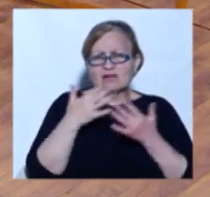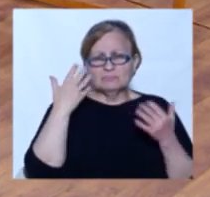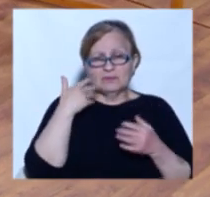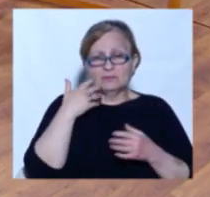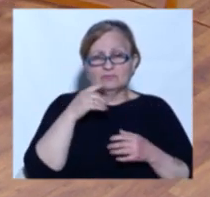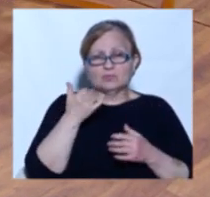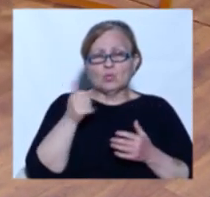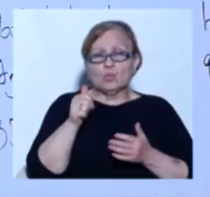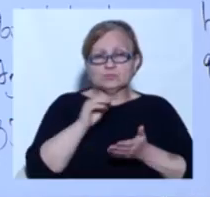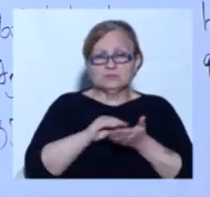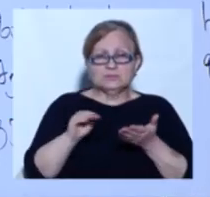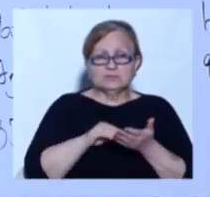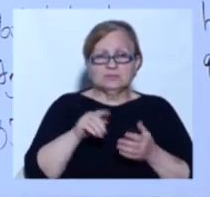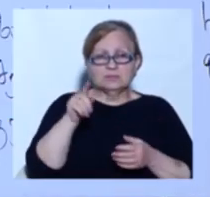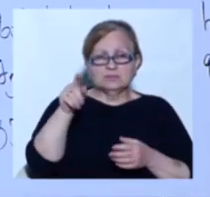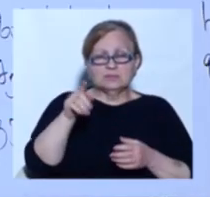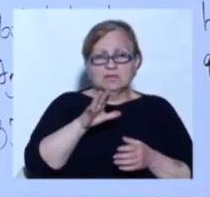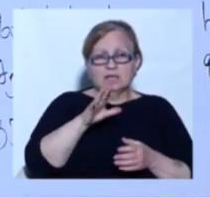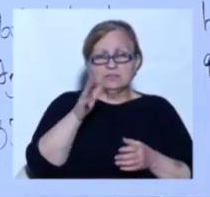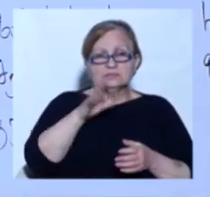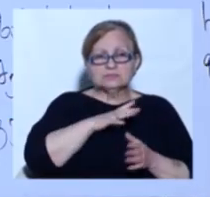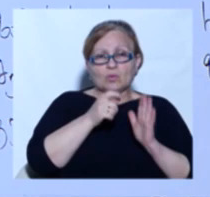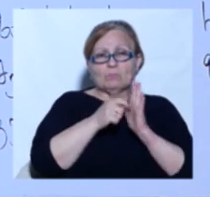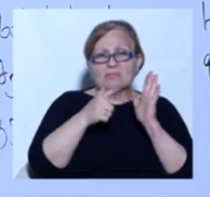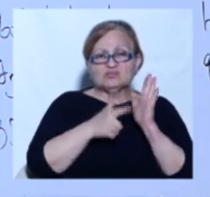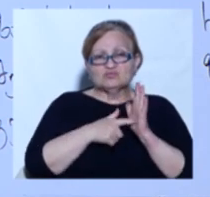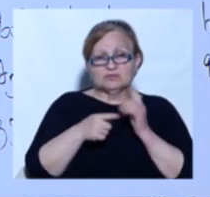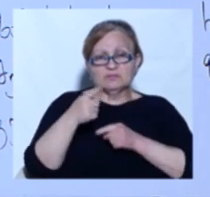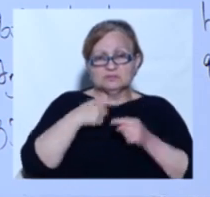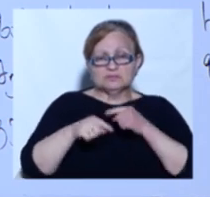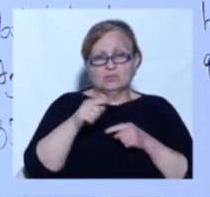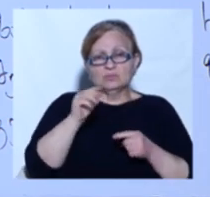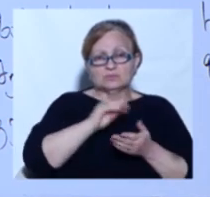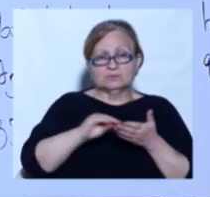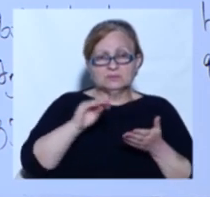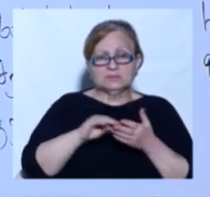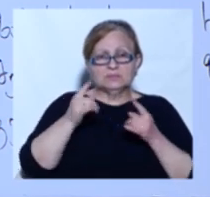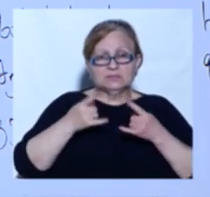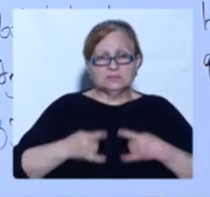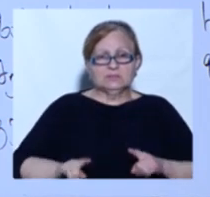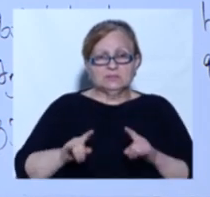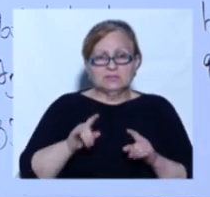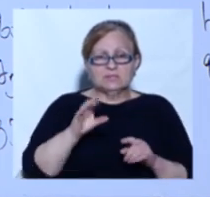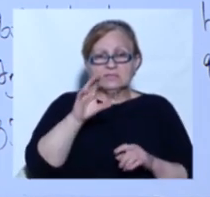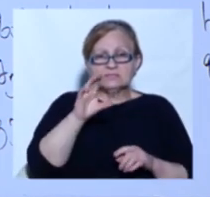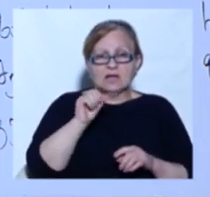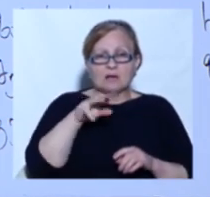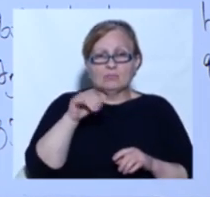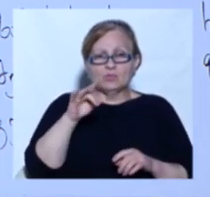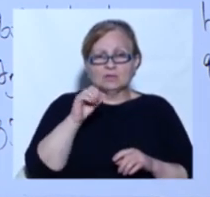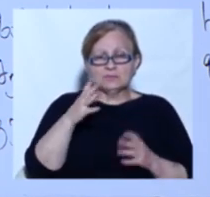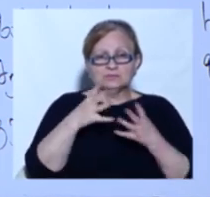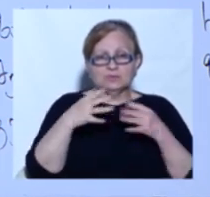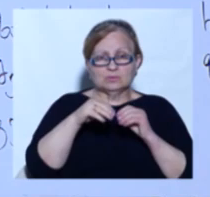მისი შემოქმედება. ის არის მე-17 საუკუნის იაპონელი პოეტი და დაიბადა სამურაის ოჯახში.